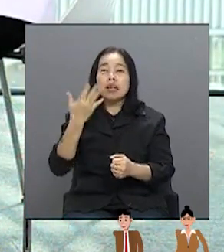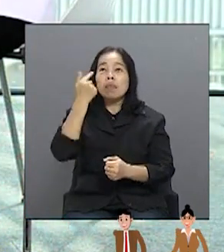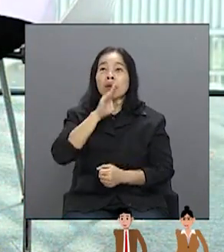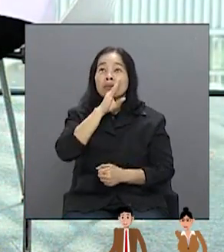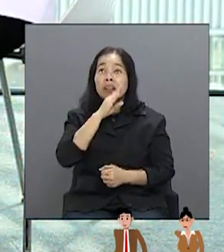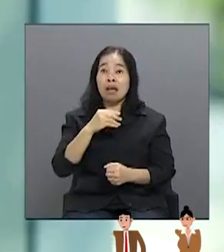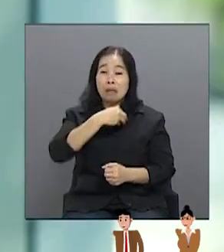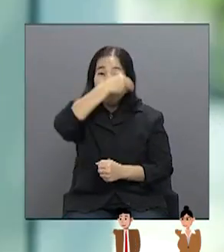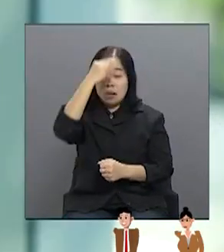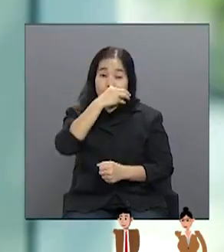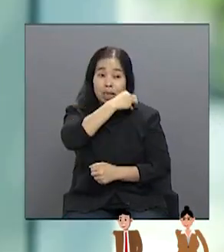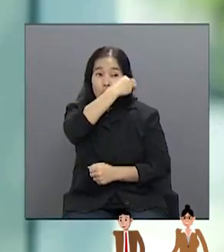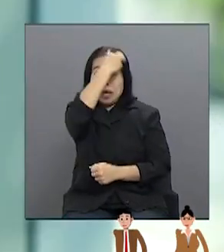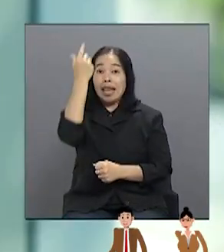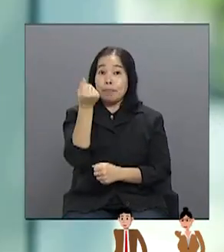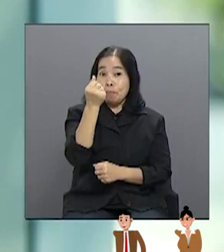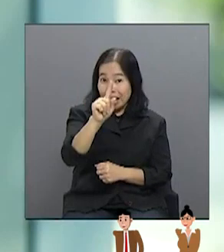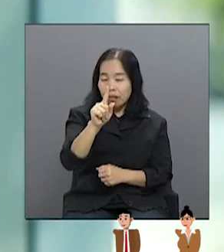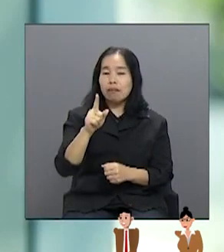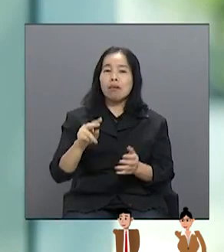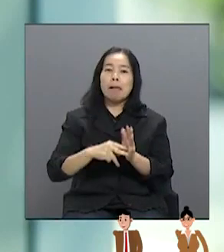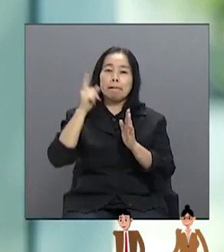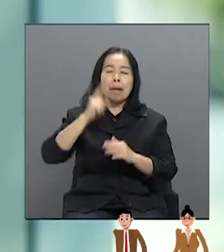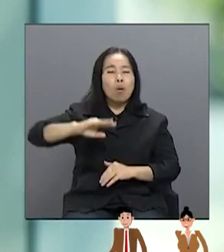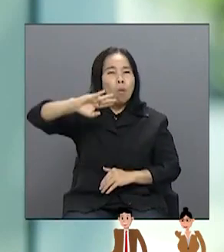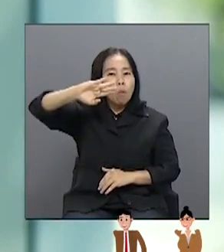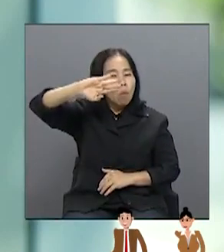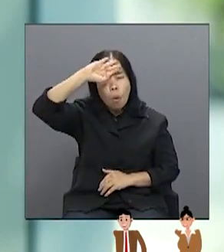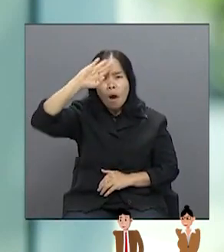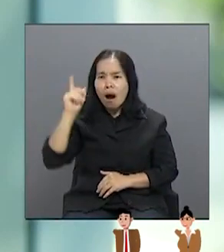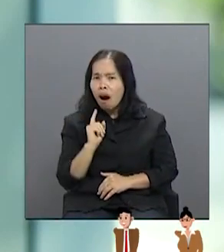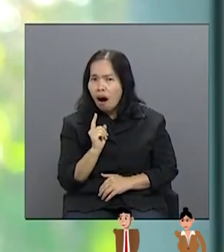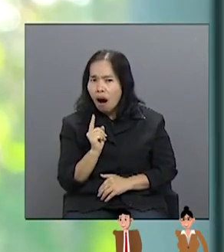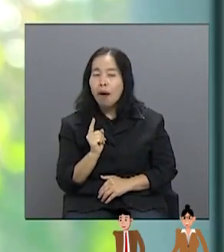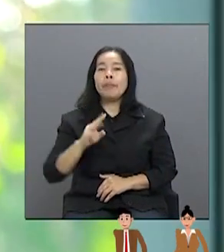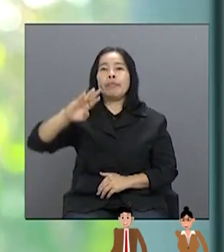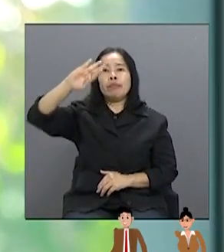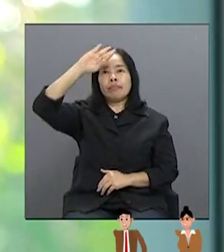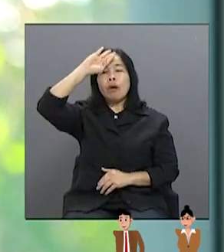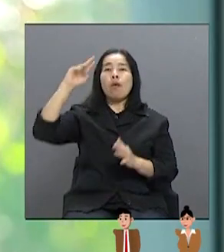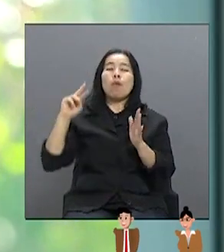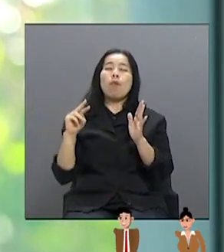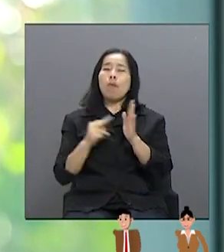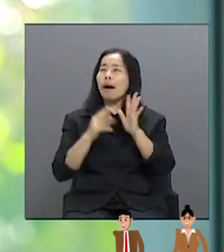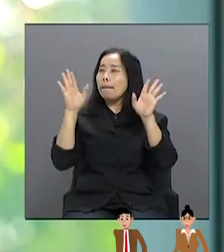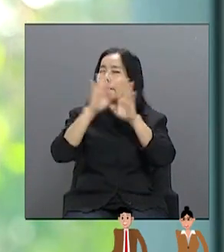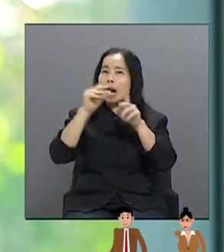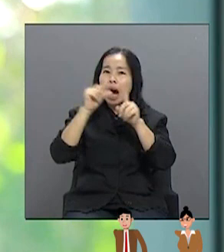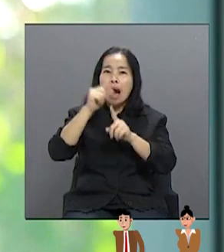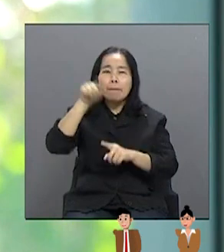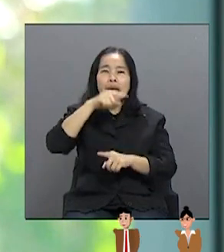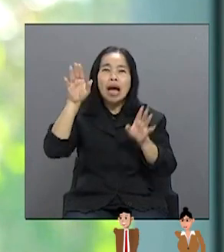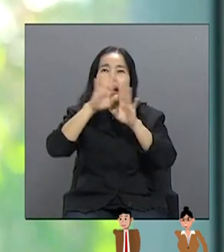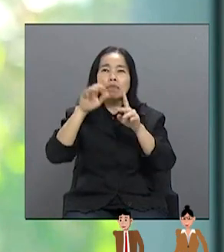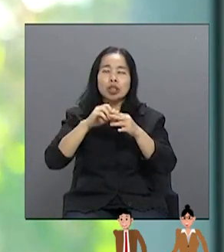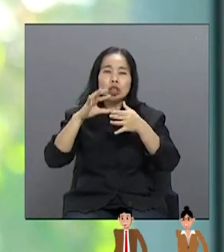อยต์เกิน11จุดนะคะจะกลายเป็นโรคอีกโรคหนึ่ง อะไรคะ นะคะซึ่งเขาเรียกว่าไฟโบรไมออเจียเป็นเยื่อหุ้มกล้